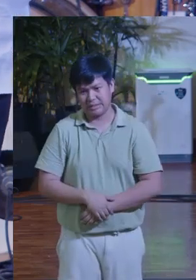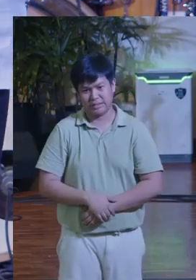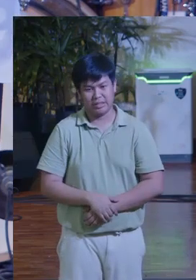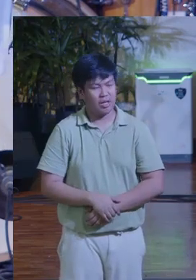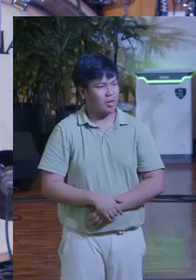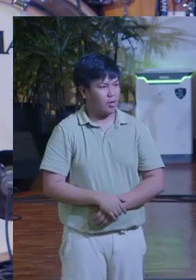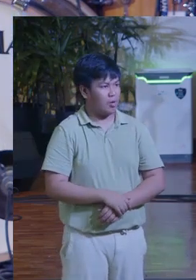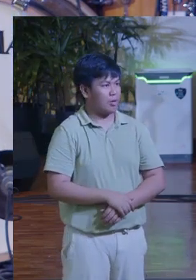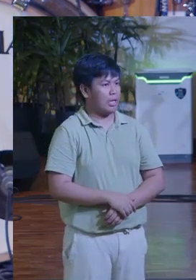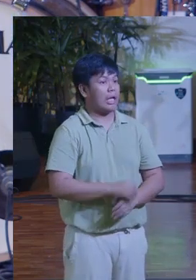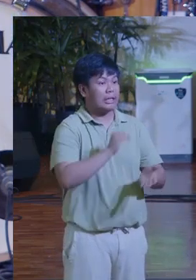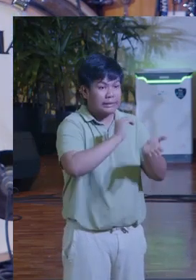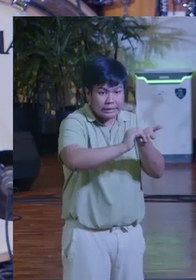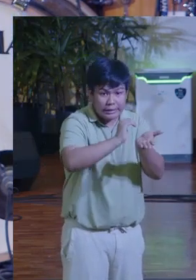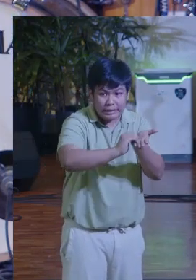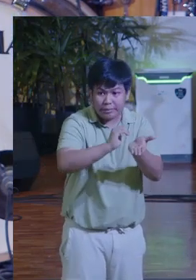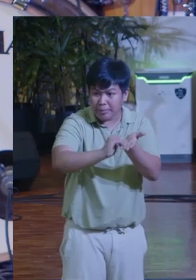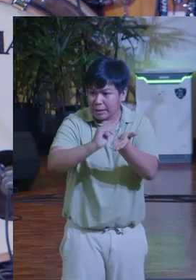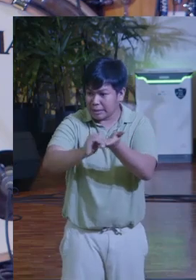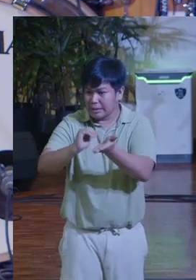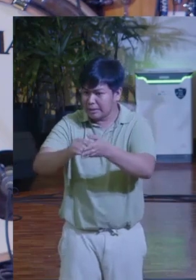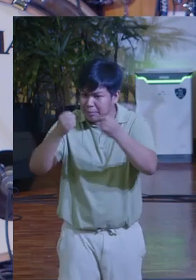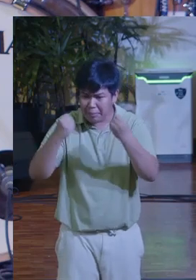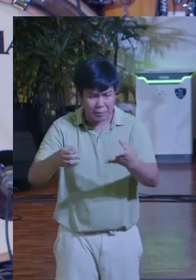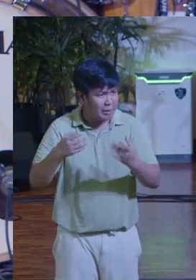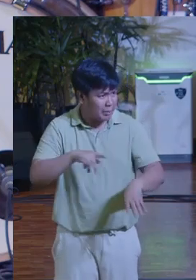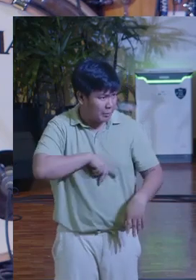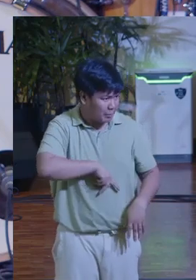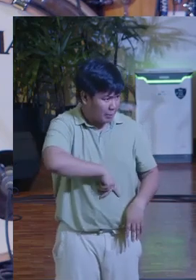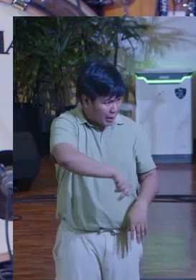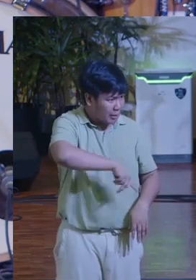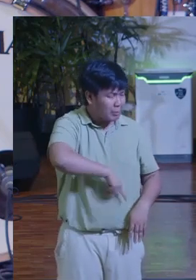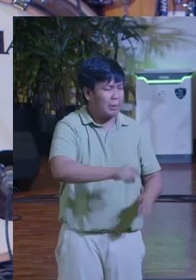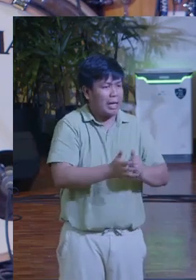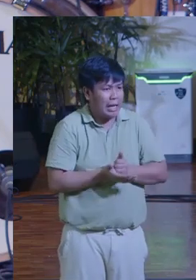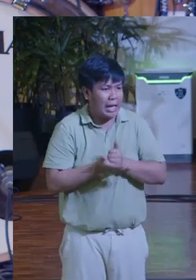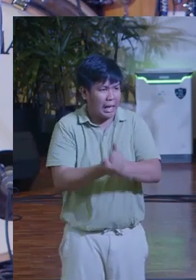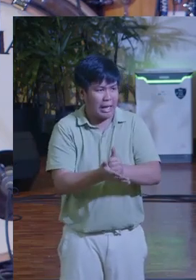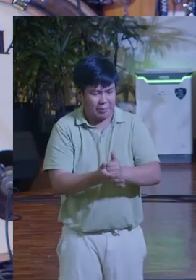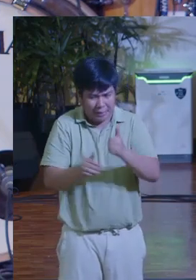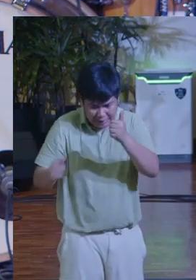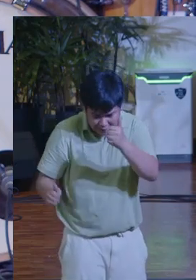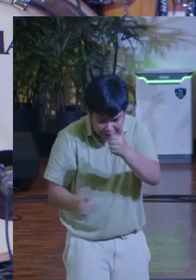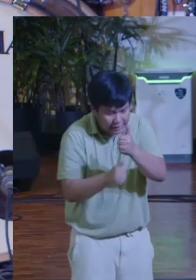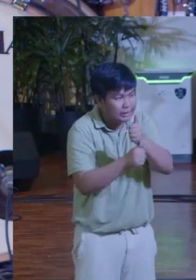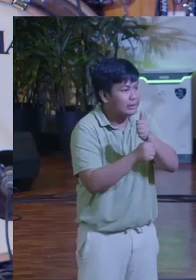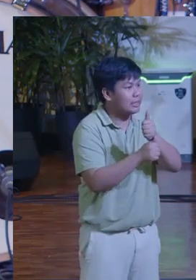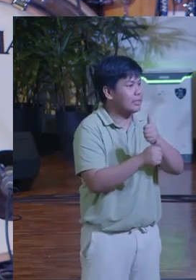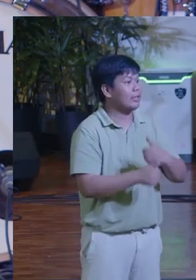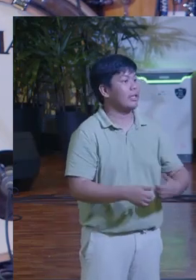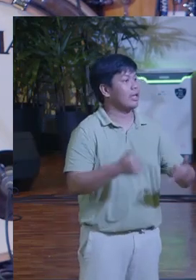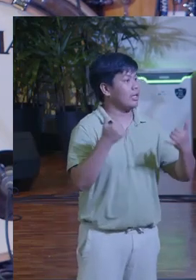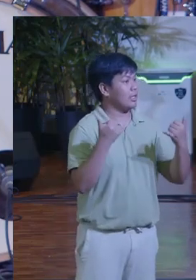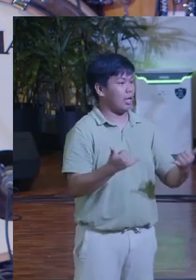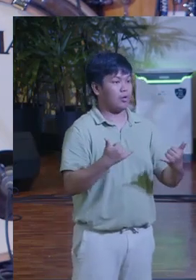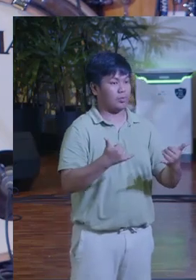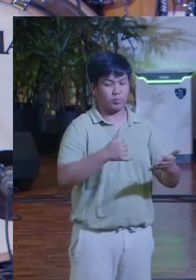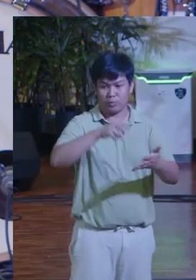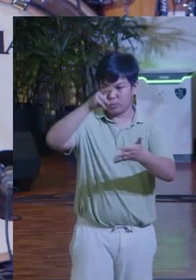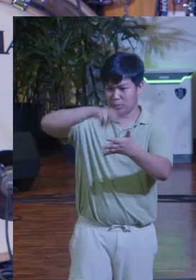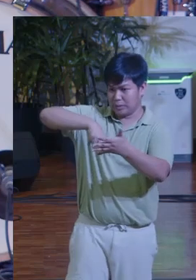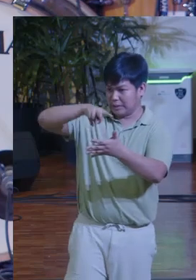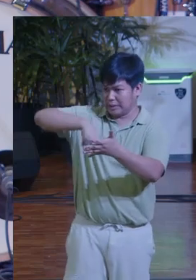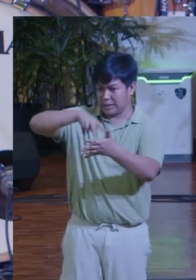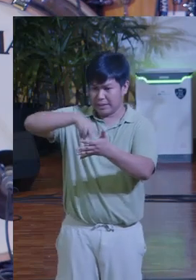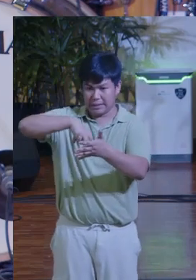po ay trained. Ngayon, sa ating pong teksto, babasahin ko po, no?